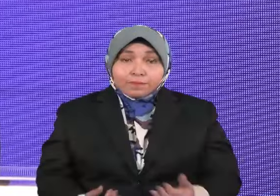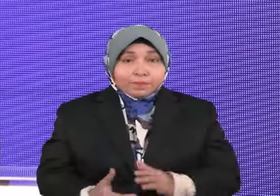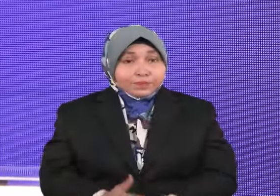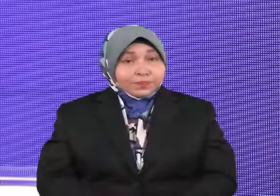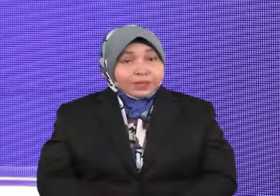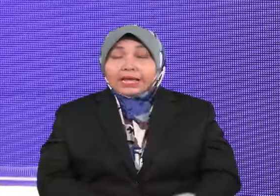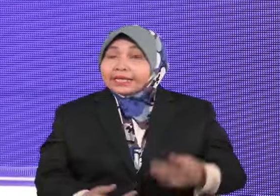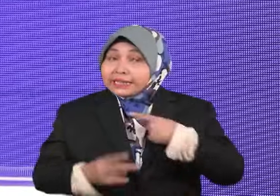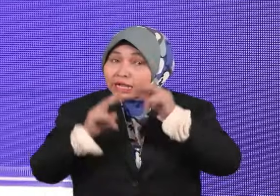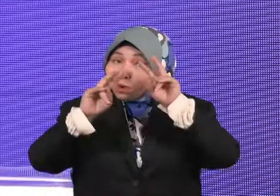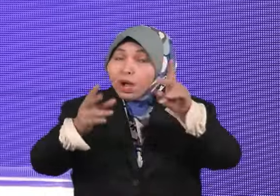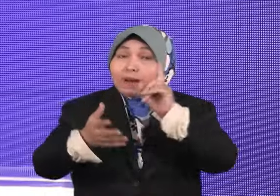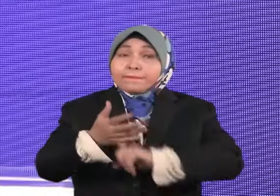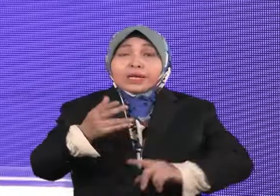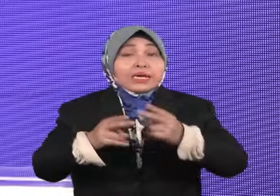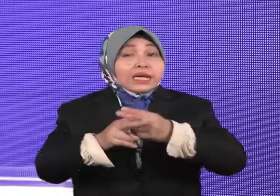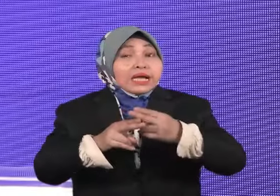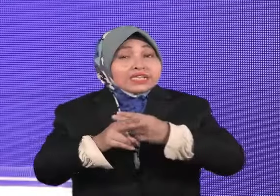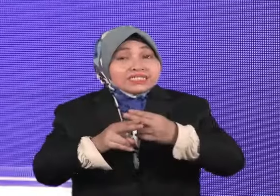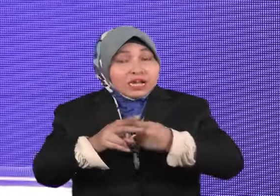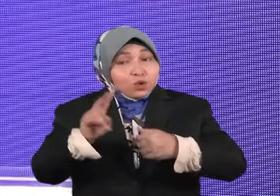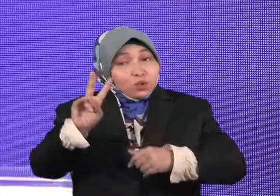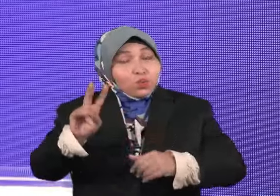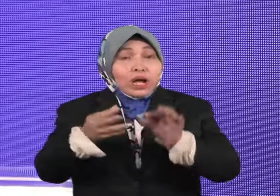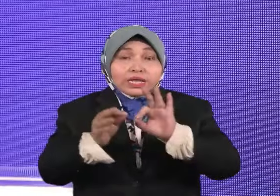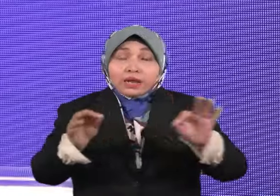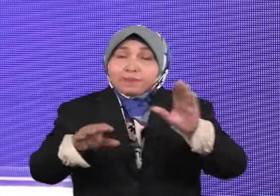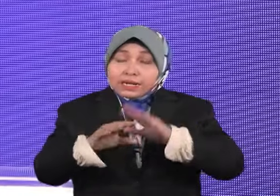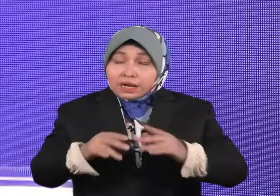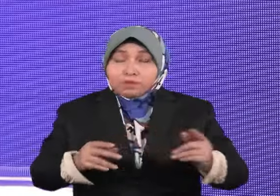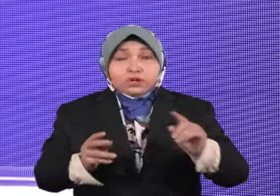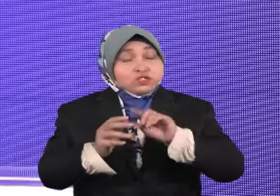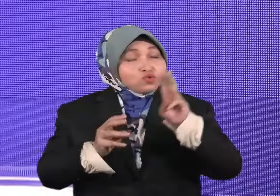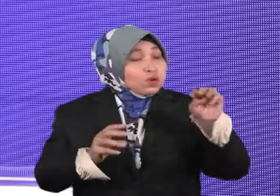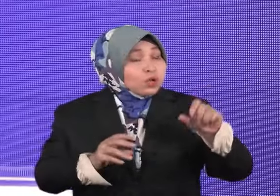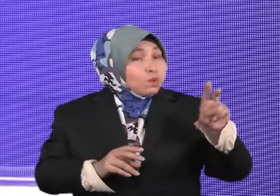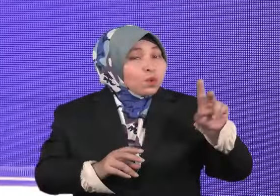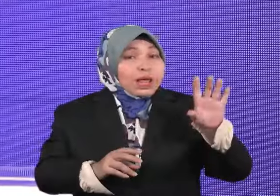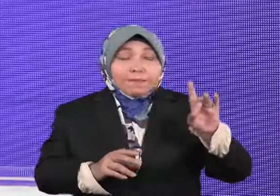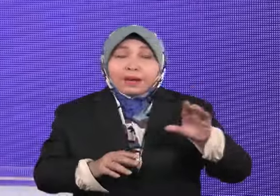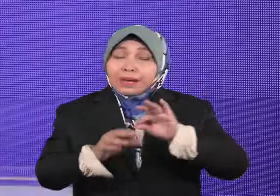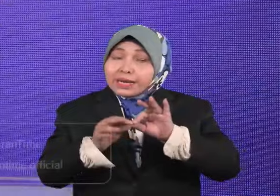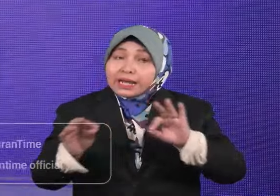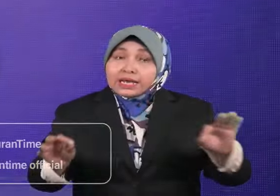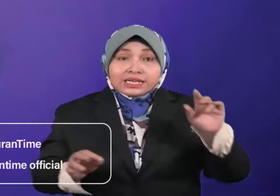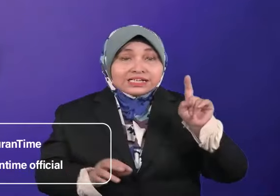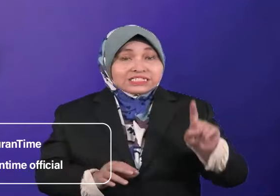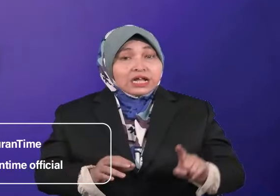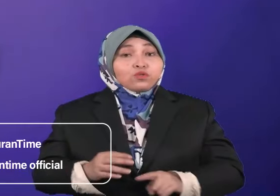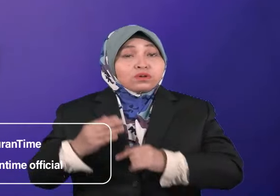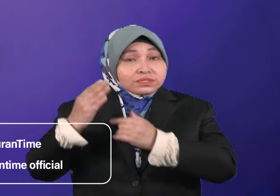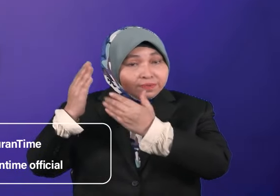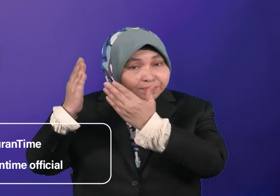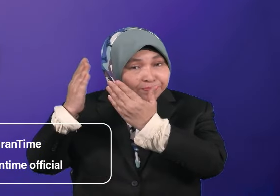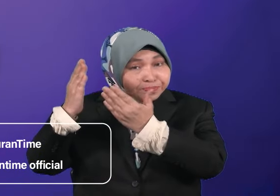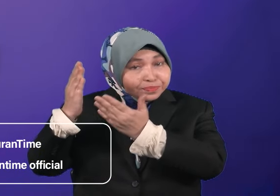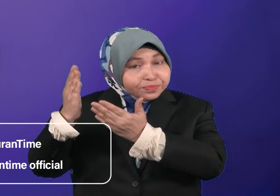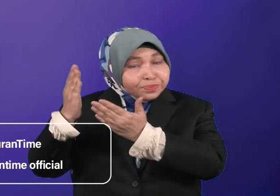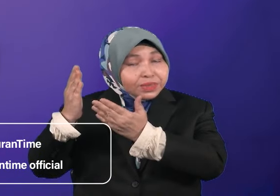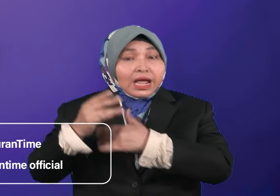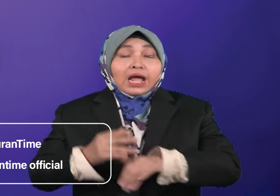Kita saksikan apakah ringkasan bagi dua ayat pada halaman 28. Iaitu pada ayat yang ke-185,